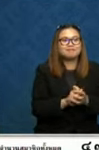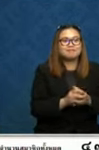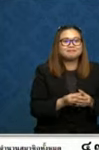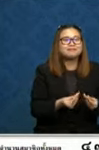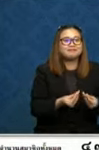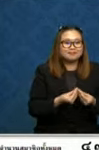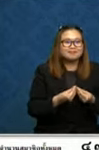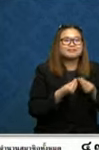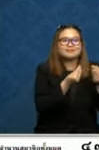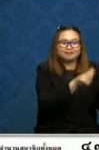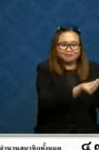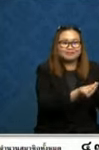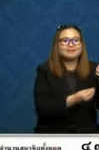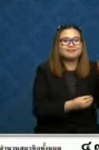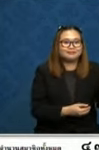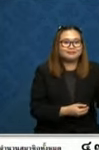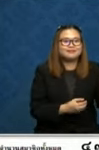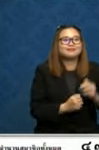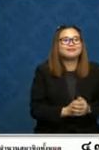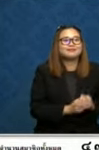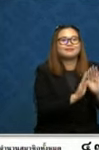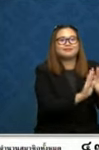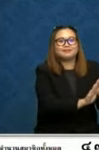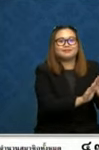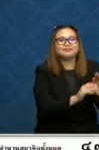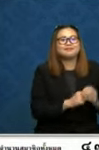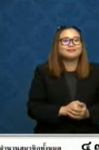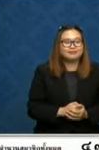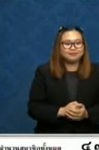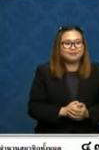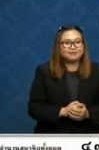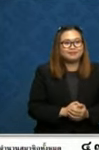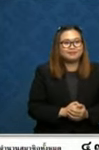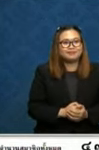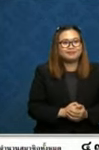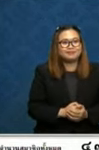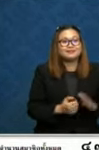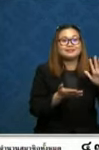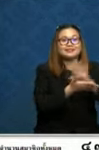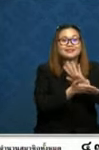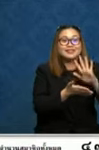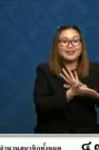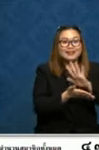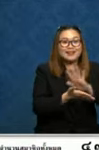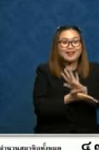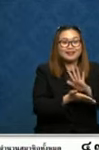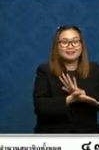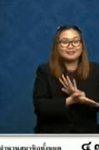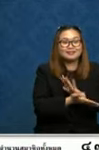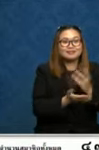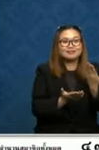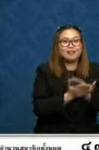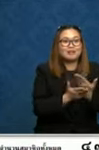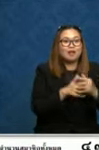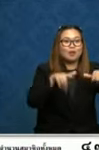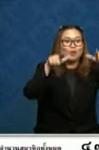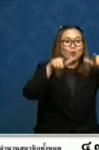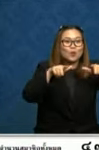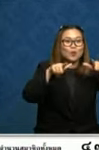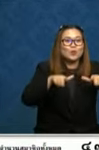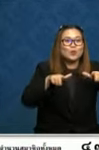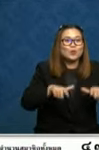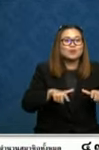ะก็ดิฉันวางเอาไว้ให้แล้วก็ดิฉันจะขอปรับลดนะคะในส่วน